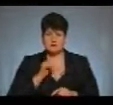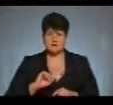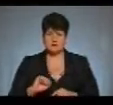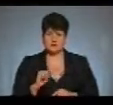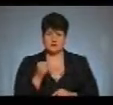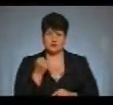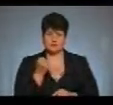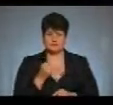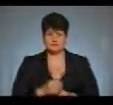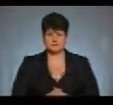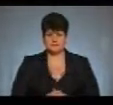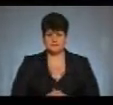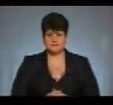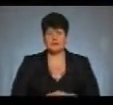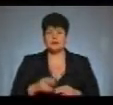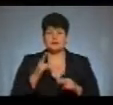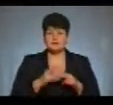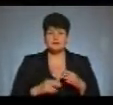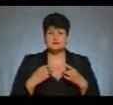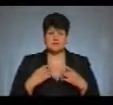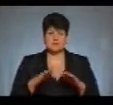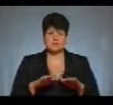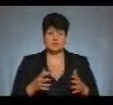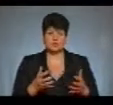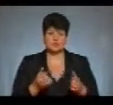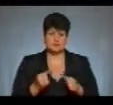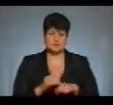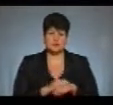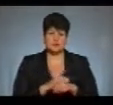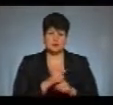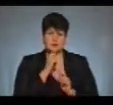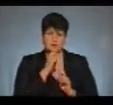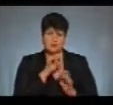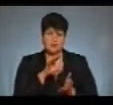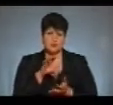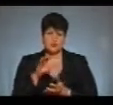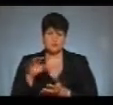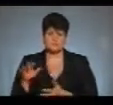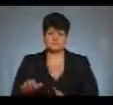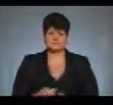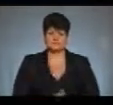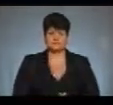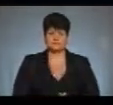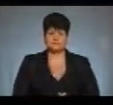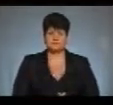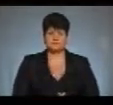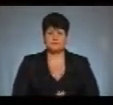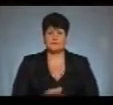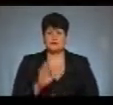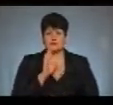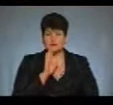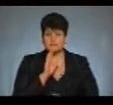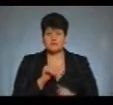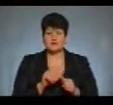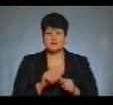друг. На завершення свята діти отримали благодійні пакунки. Соломія Чорній з багатодітної родини. Крім неї